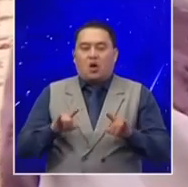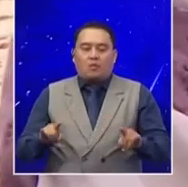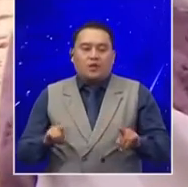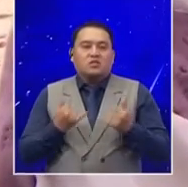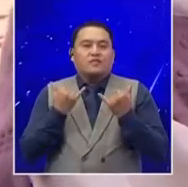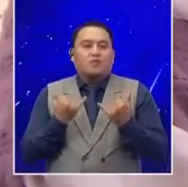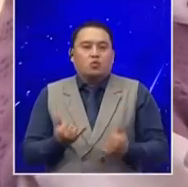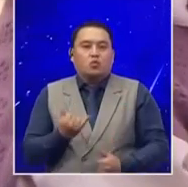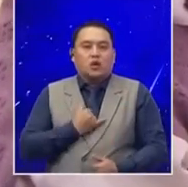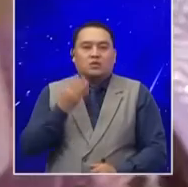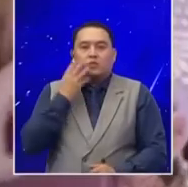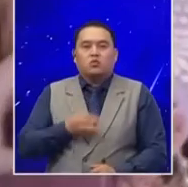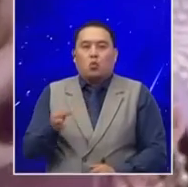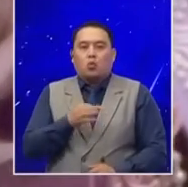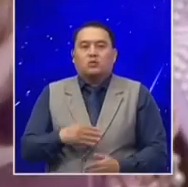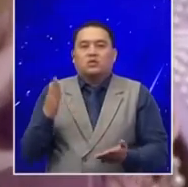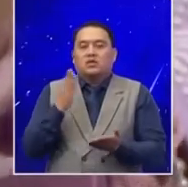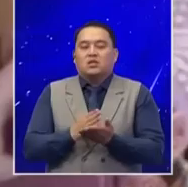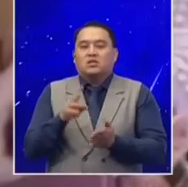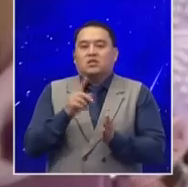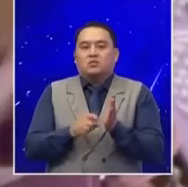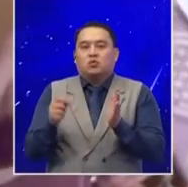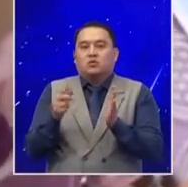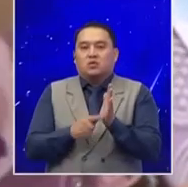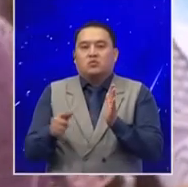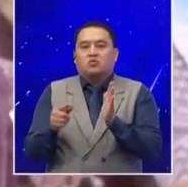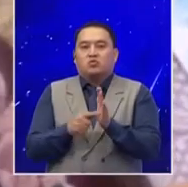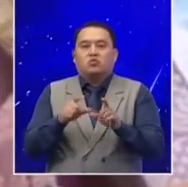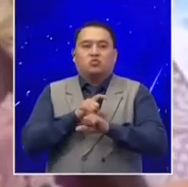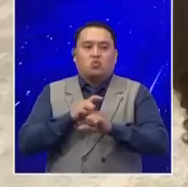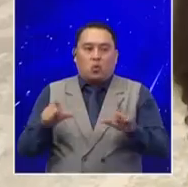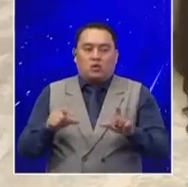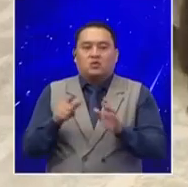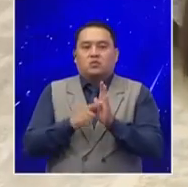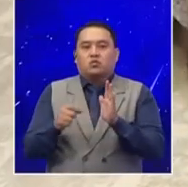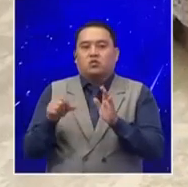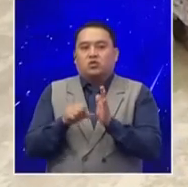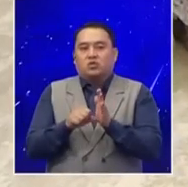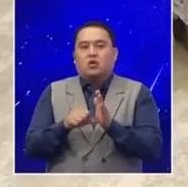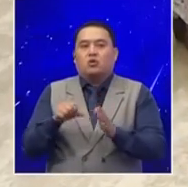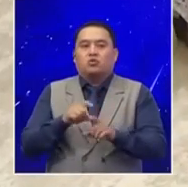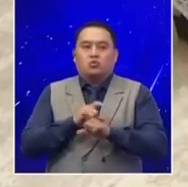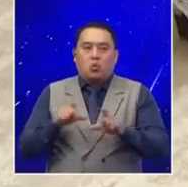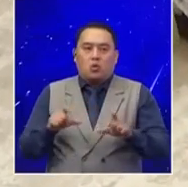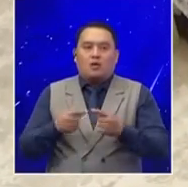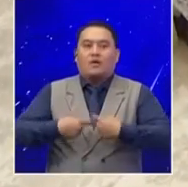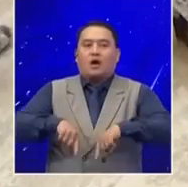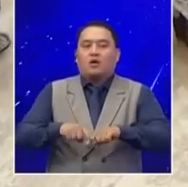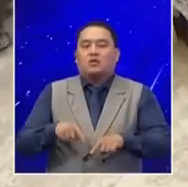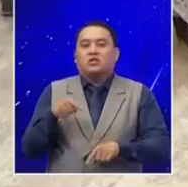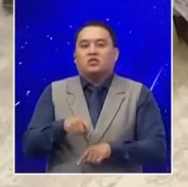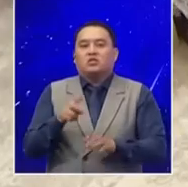на сегодняшний день в Алматинской области функционирует 776 школ. 760 из них – государственные. Дошкольных организаций –